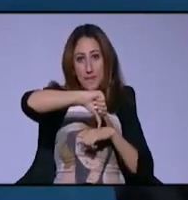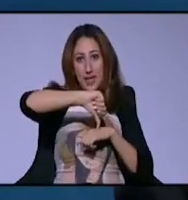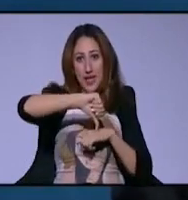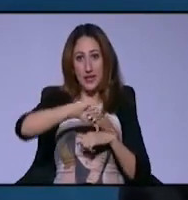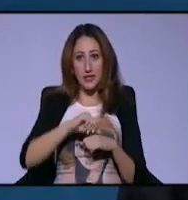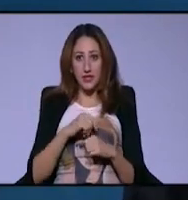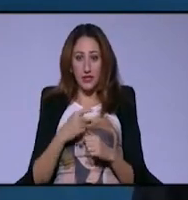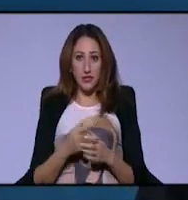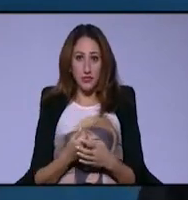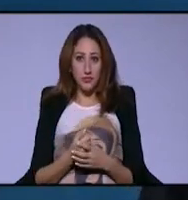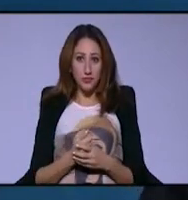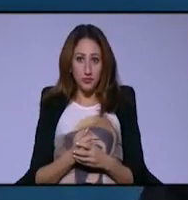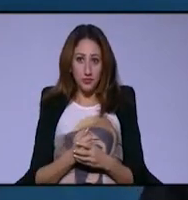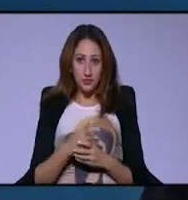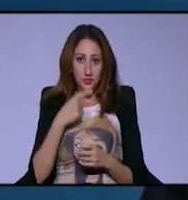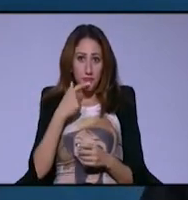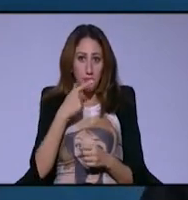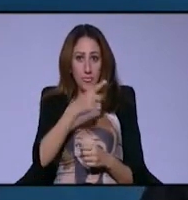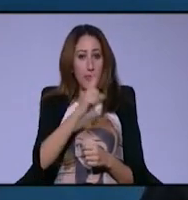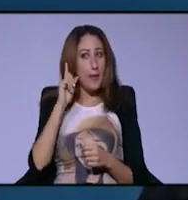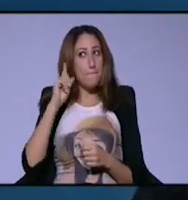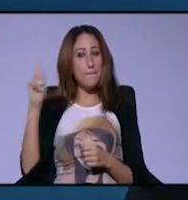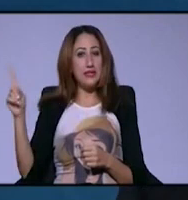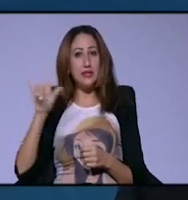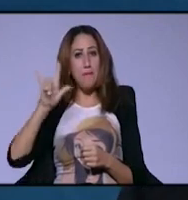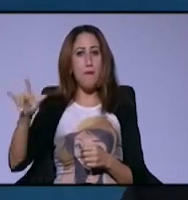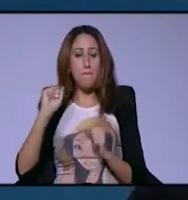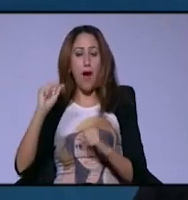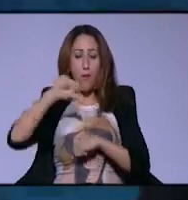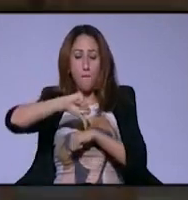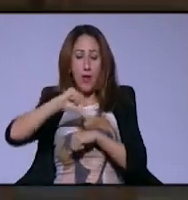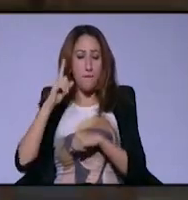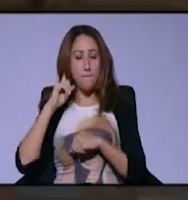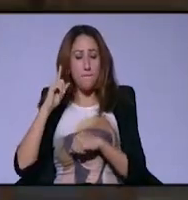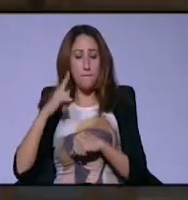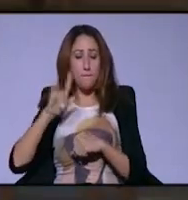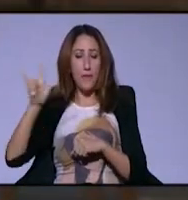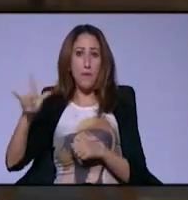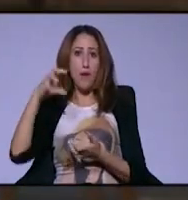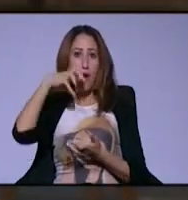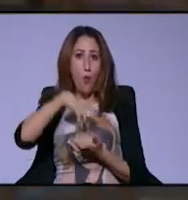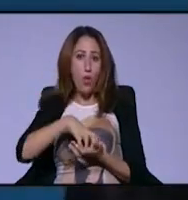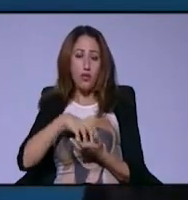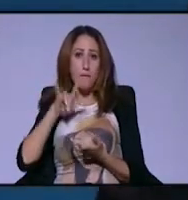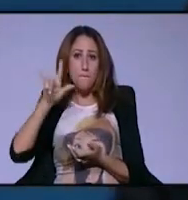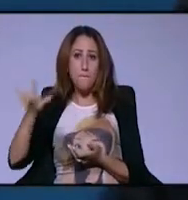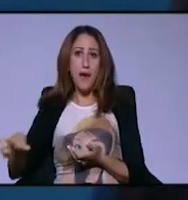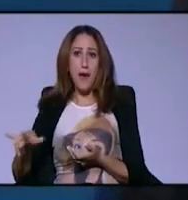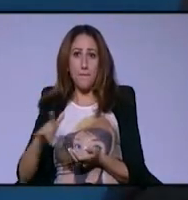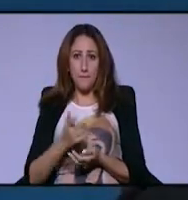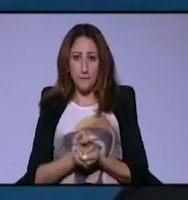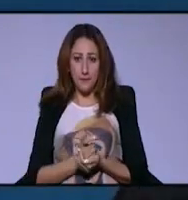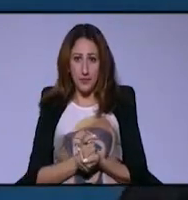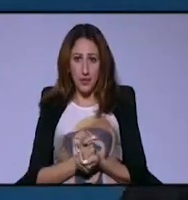وتعلق الجنان النبوي ببقعة المدينة المنورة التي فيها معنى الوطن، التي فيها معنى المحبة، التي فيها إبراز